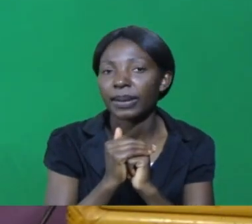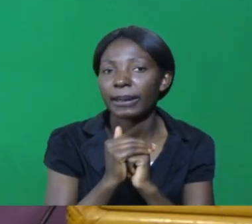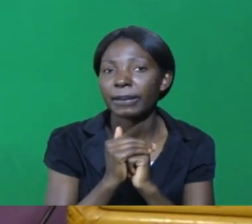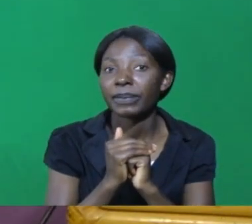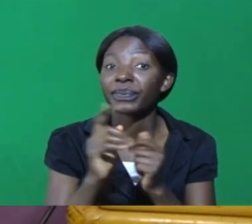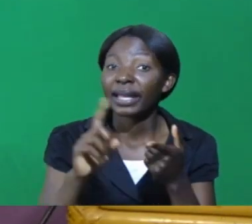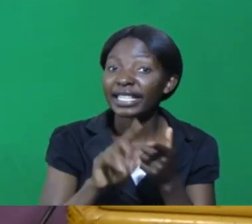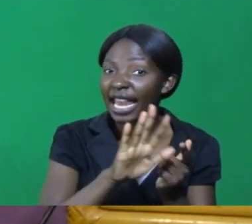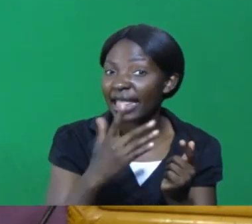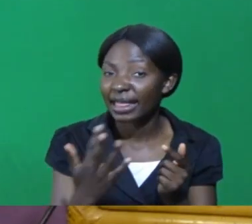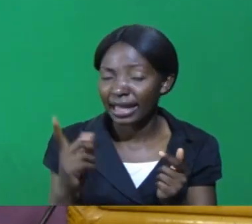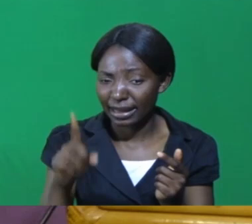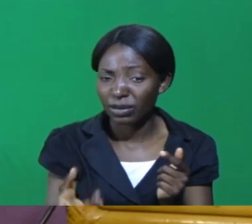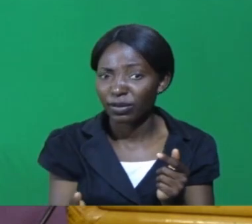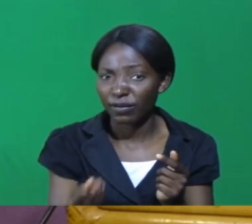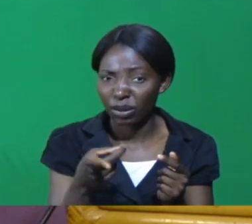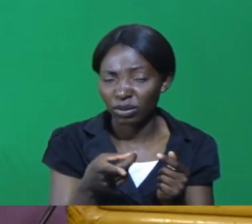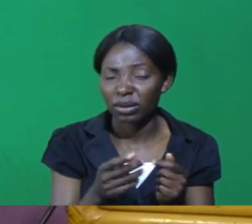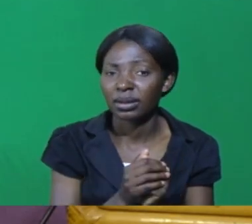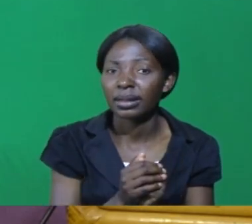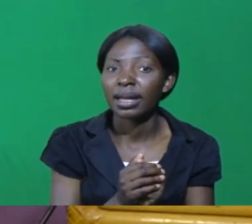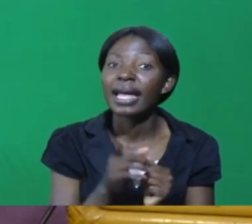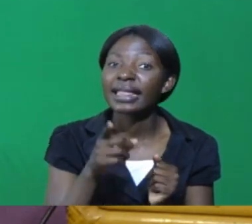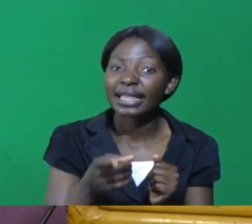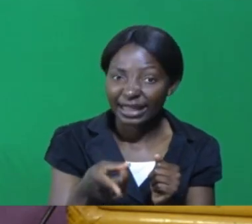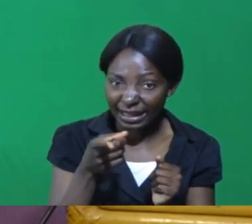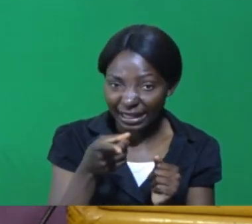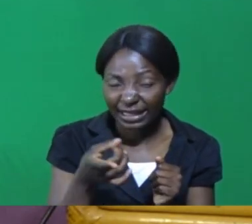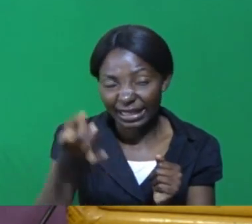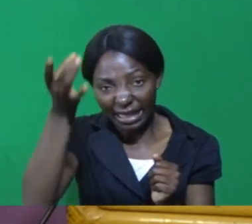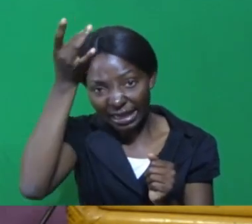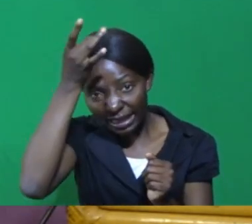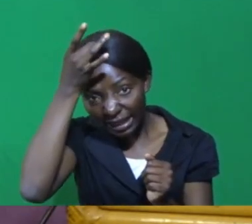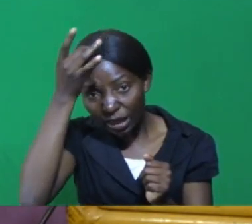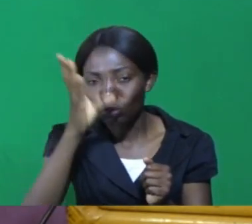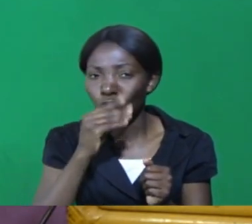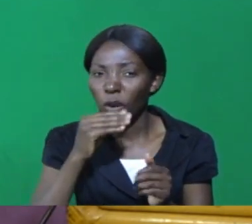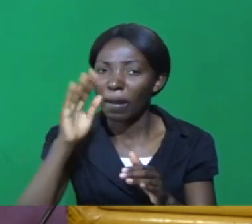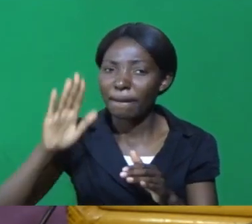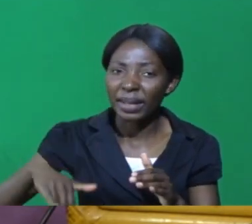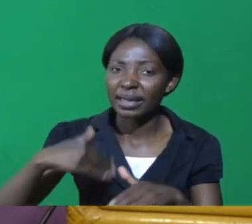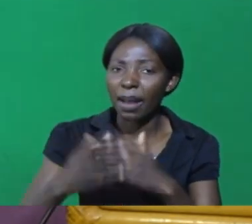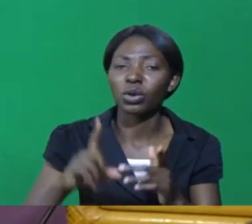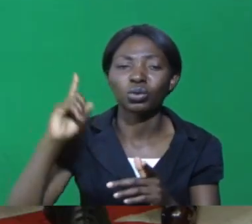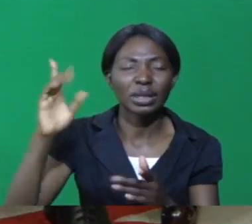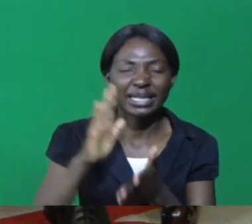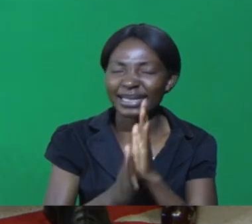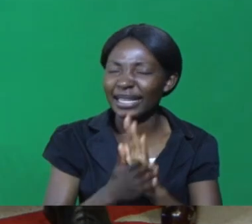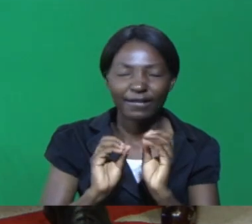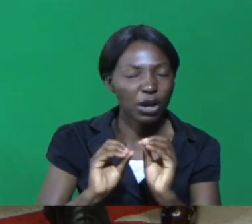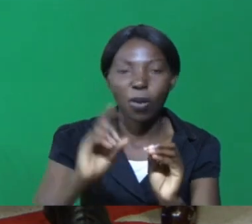chimwe chinongedzo chinoita kuti timuzive, hanzi anomhura Mwari. ndosaka tinoda kumutsvaga because kuri